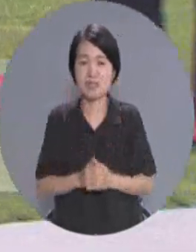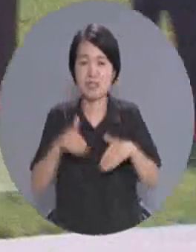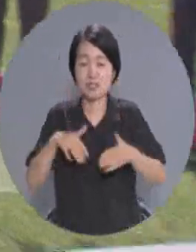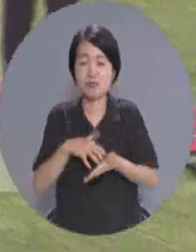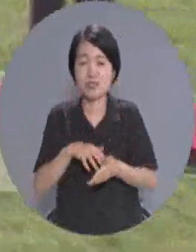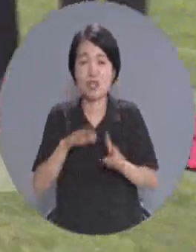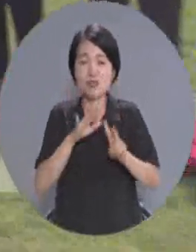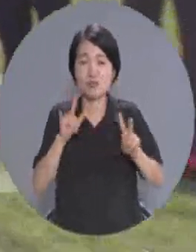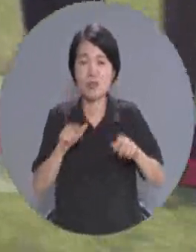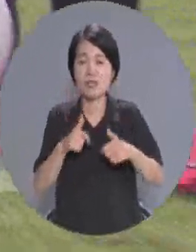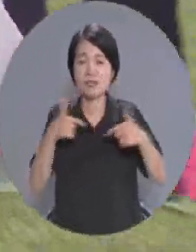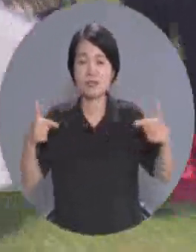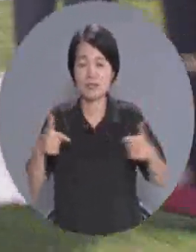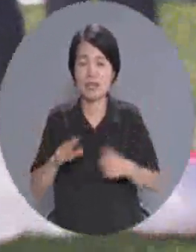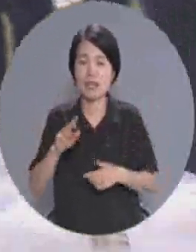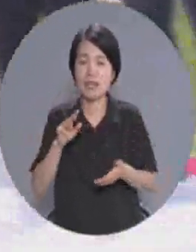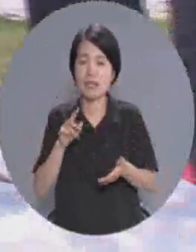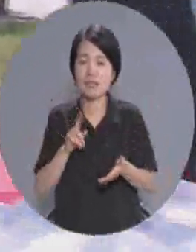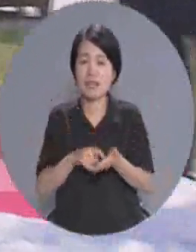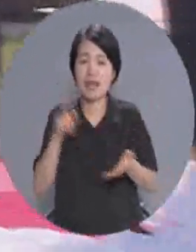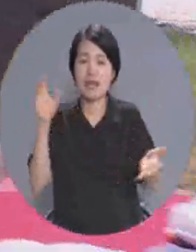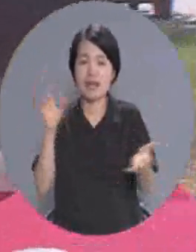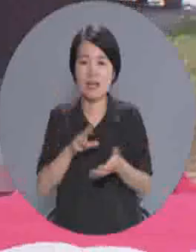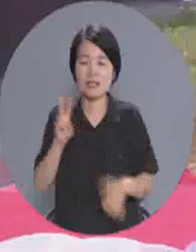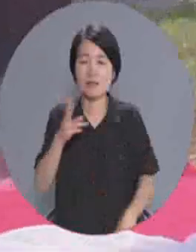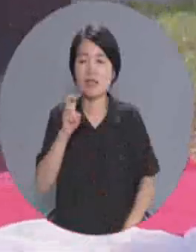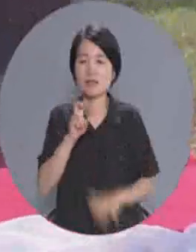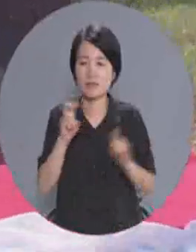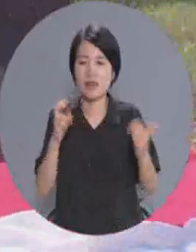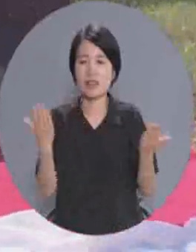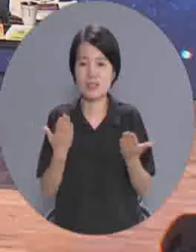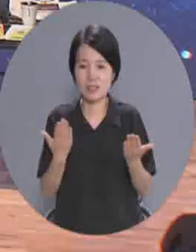직원도 2배 넘게 늘어난 320명이 근무합니다.